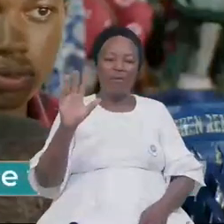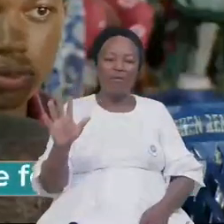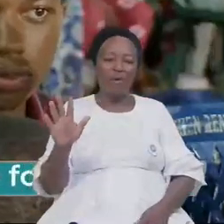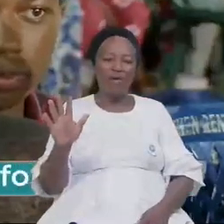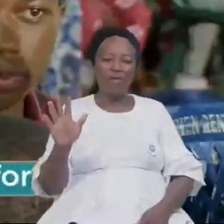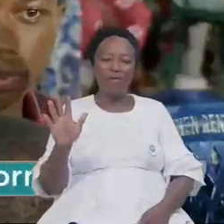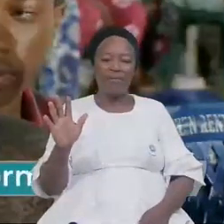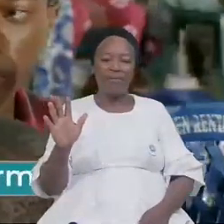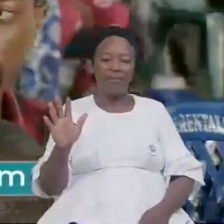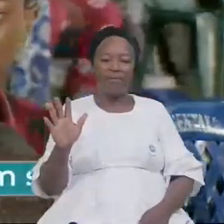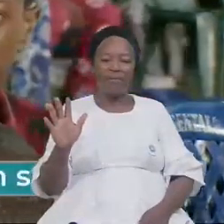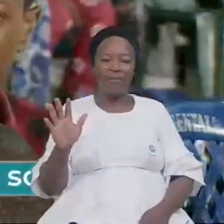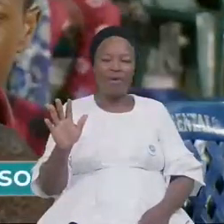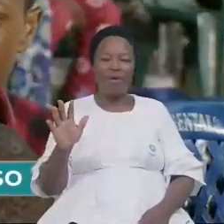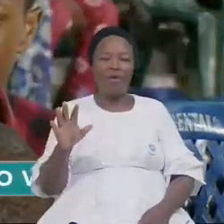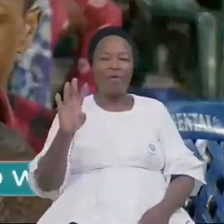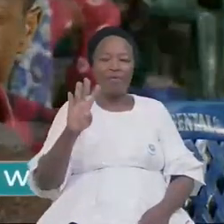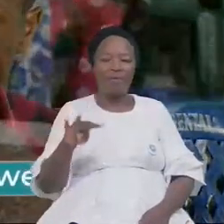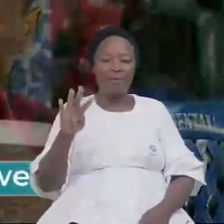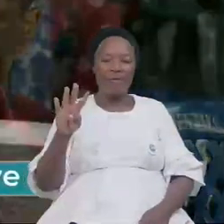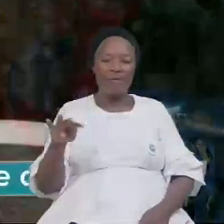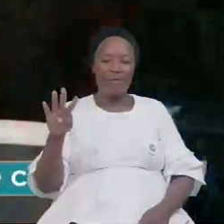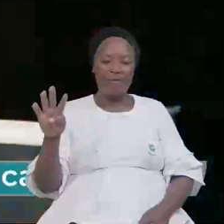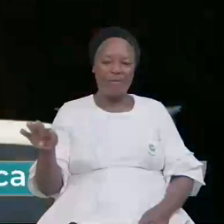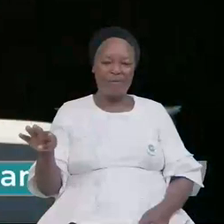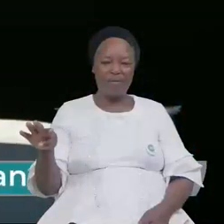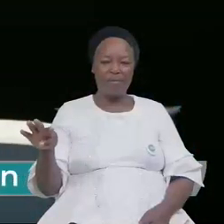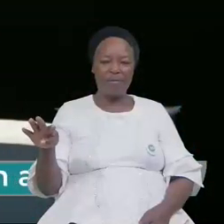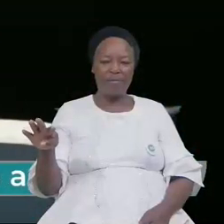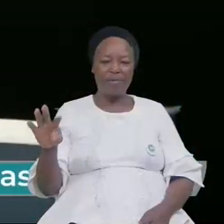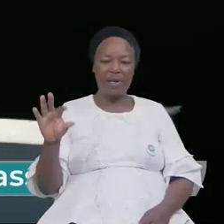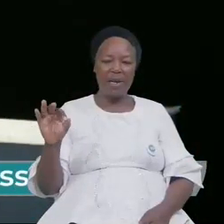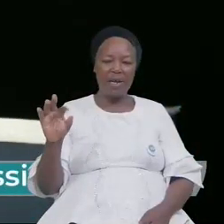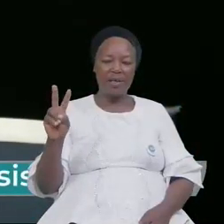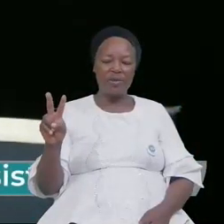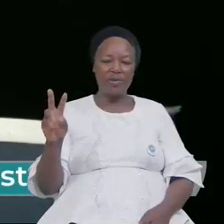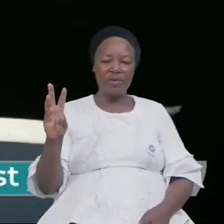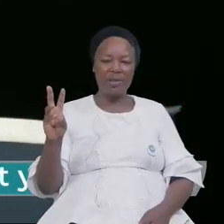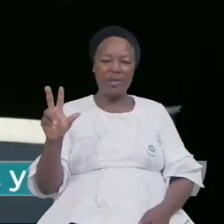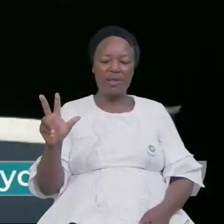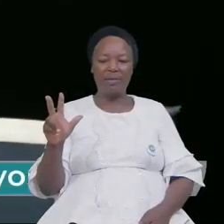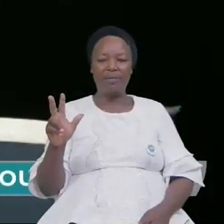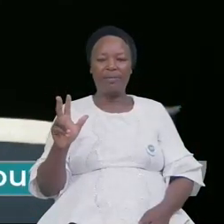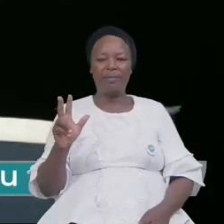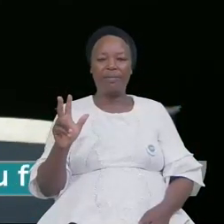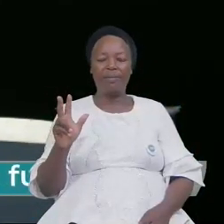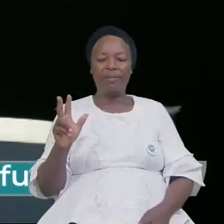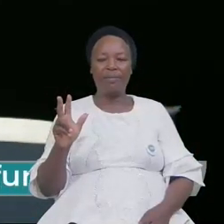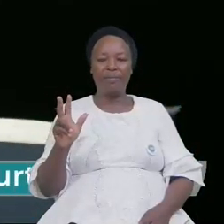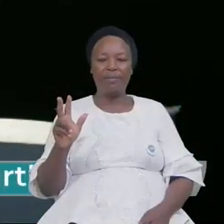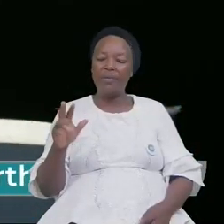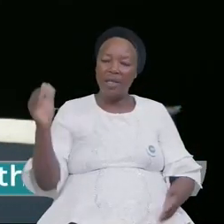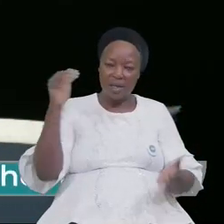234 91 54 44 92 63